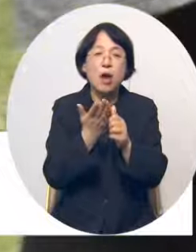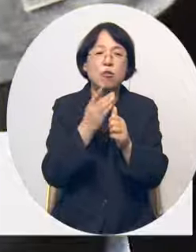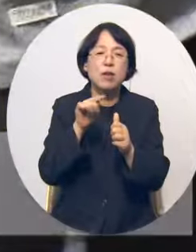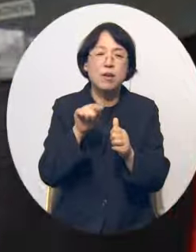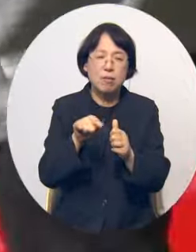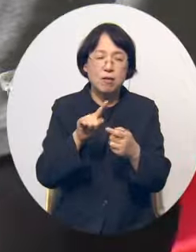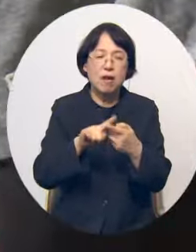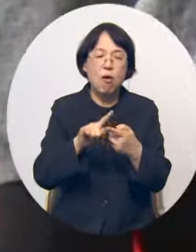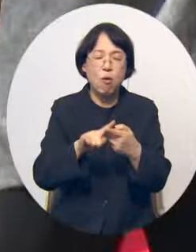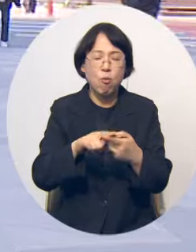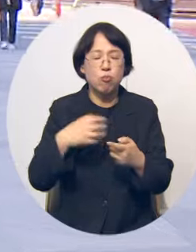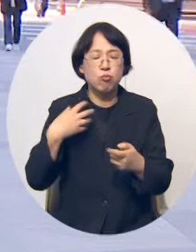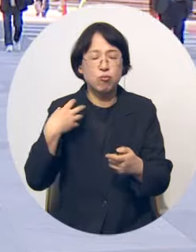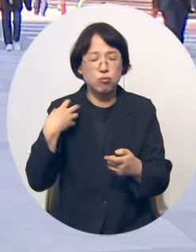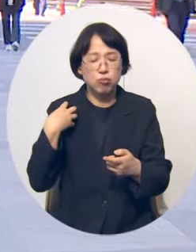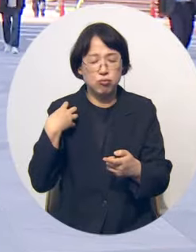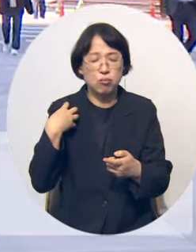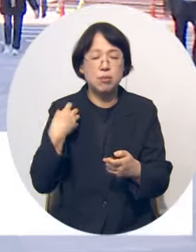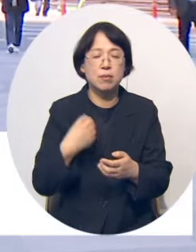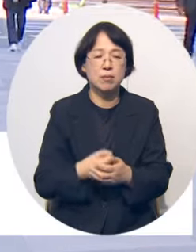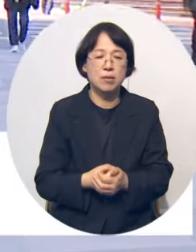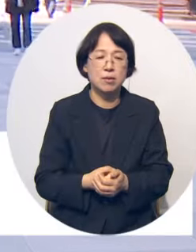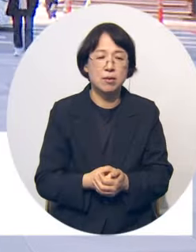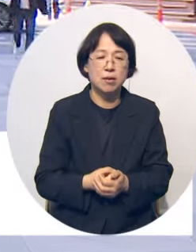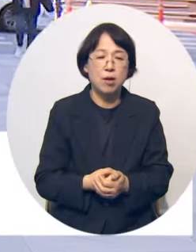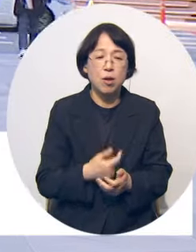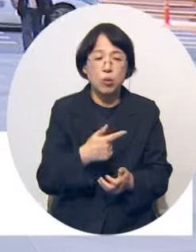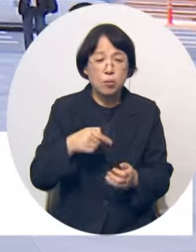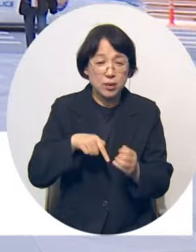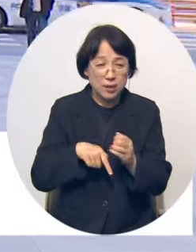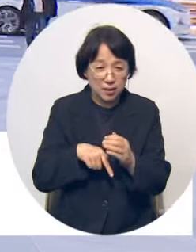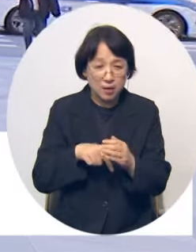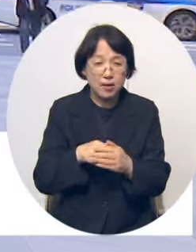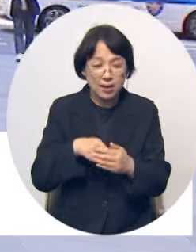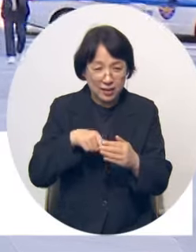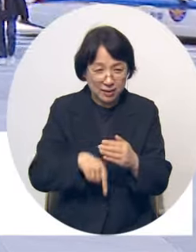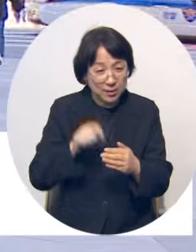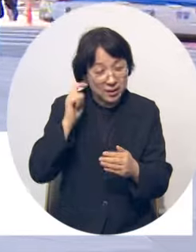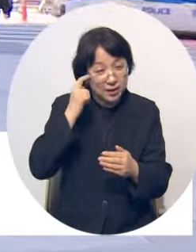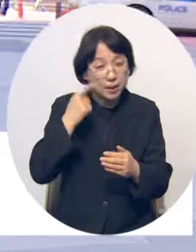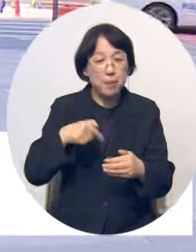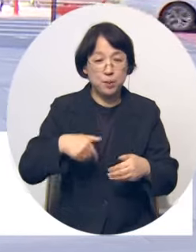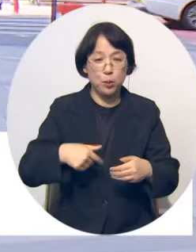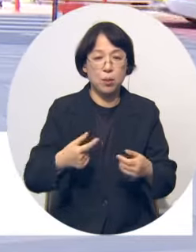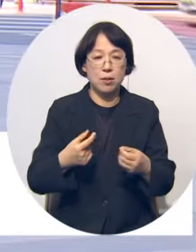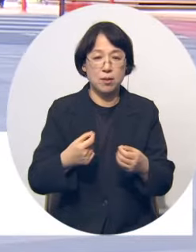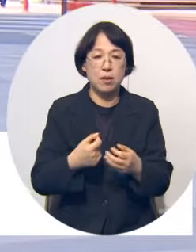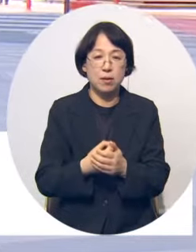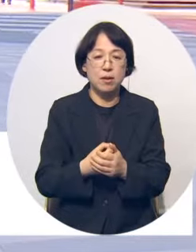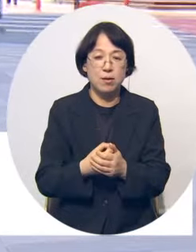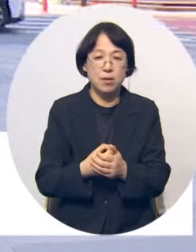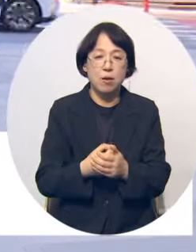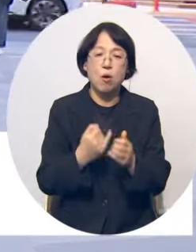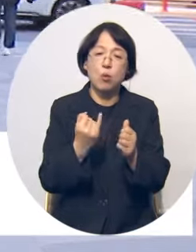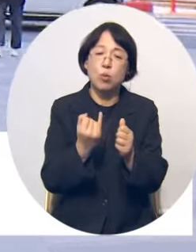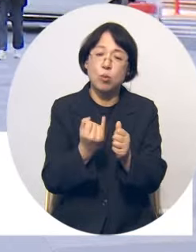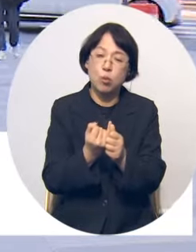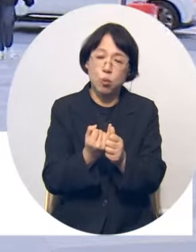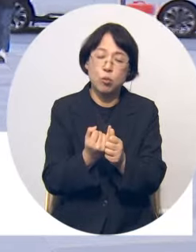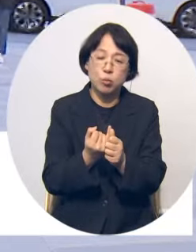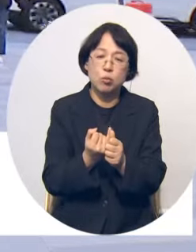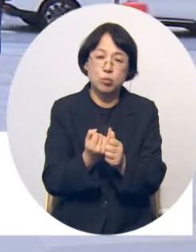막연한 부담감과 너무 깊게 생각은 해봐야 되는 것 같아요. 결혼 같은 것. 그래서 안 하게 되는